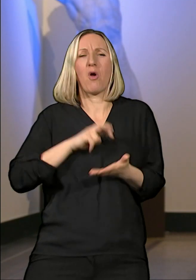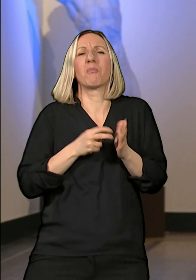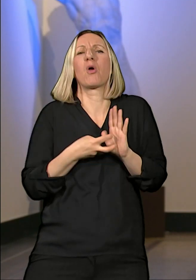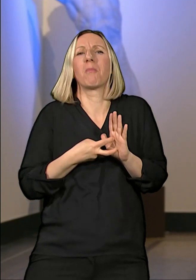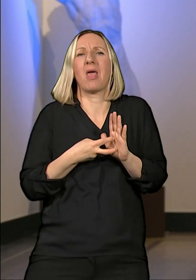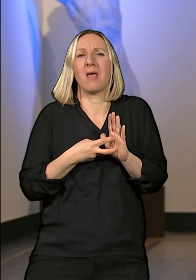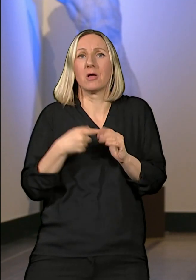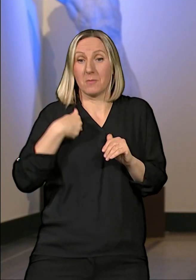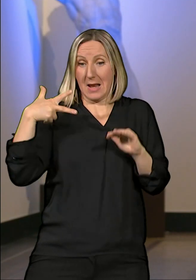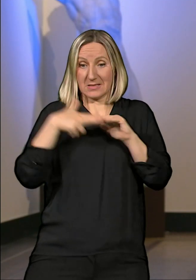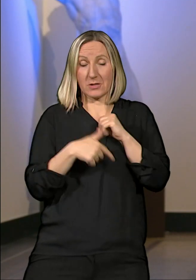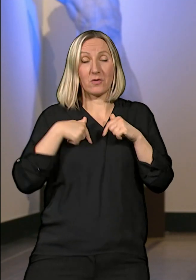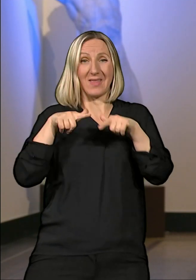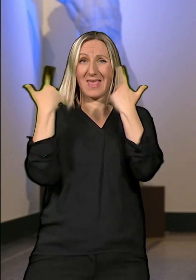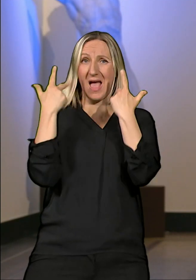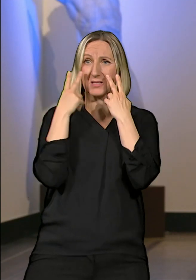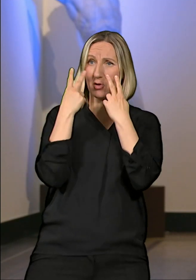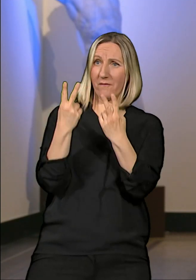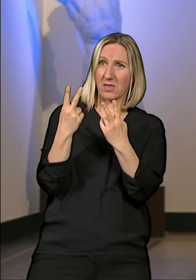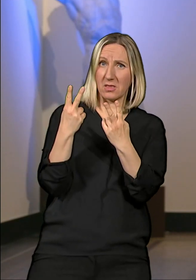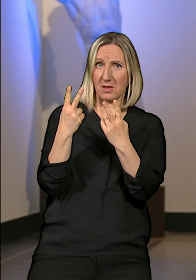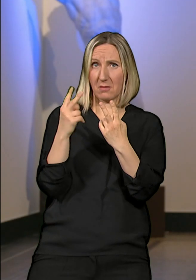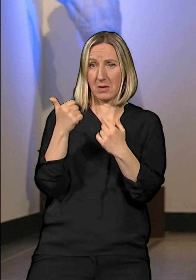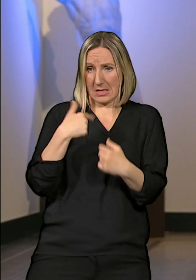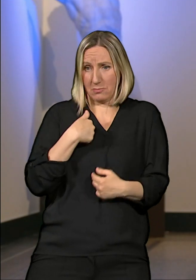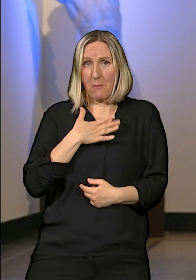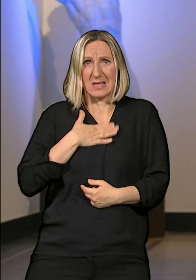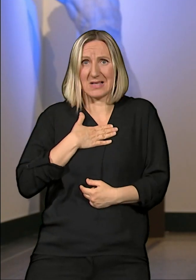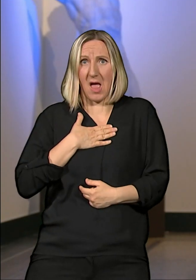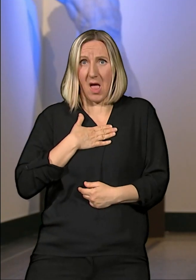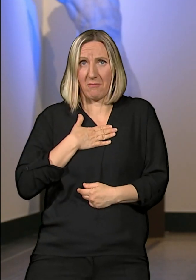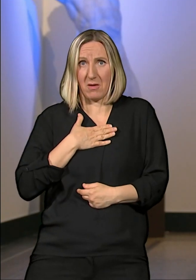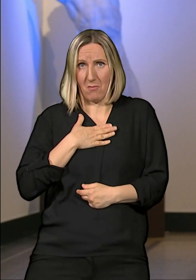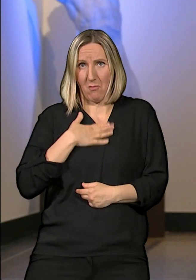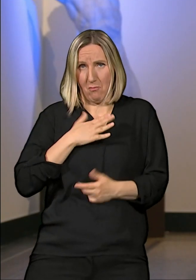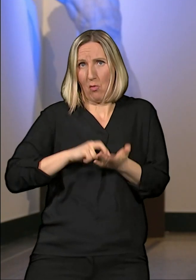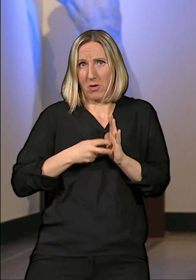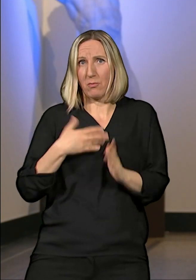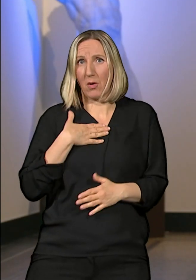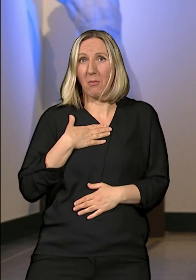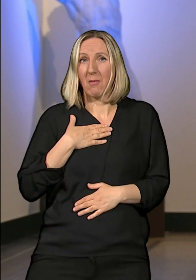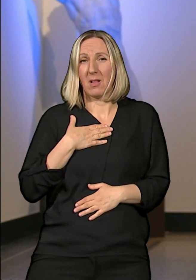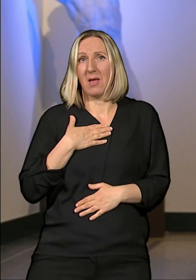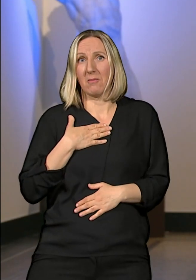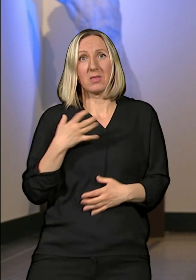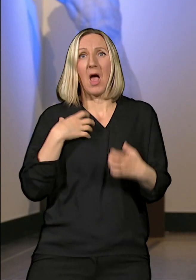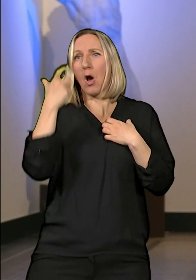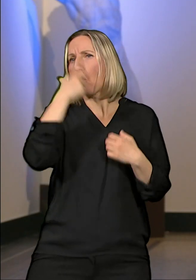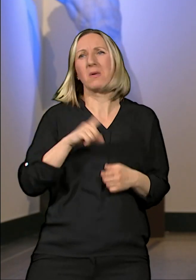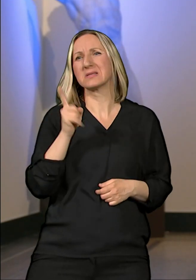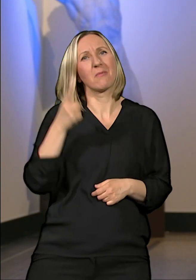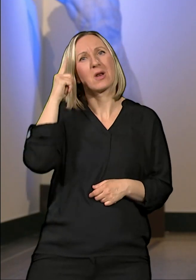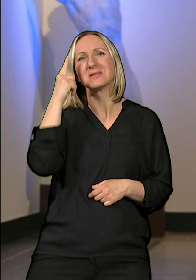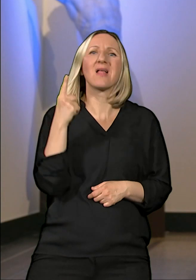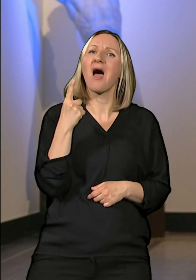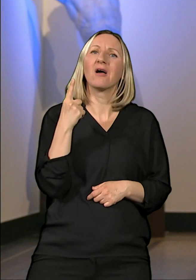da jasno vidimo smo mi sami. Tako da glumac ne mora da znači da samim